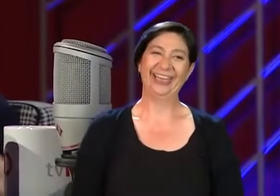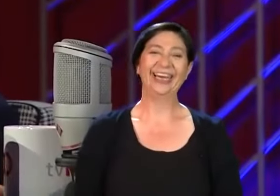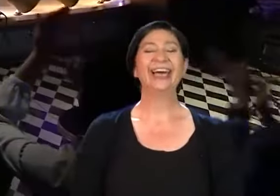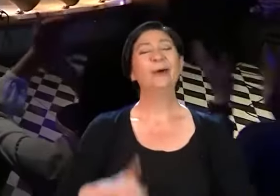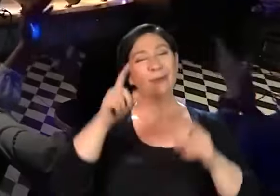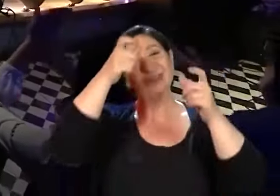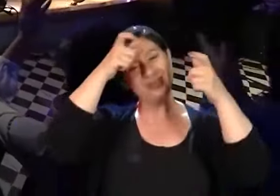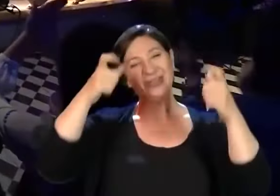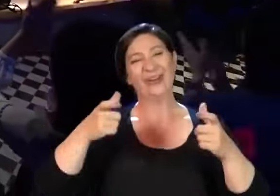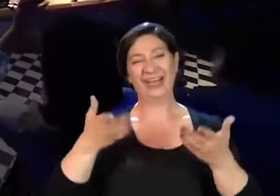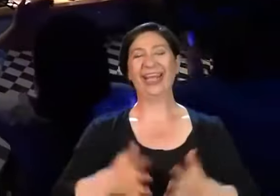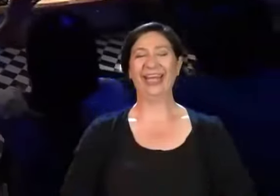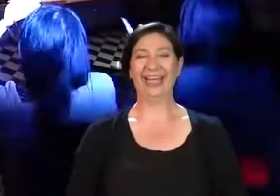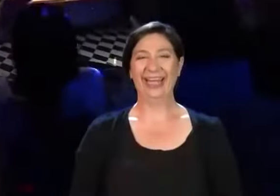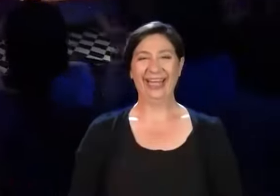değil.